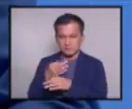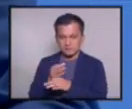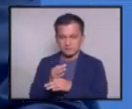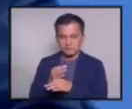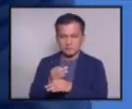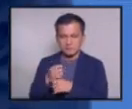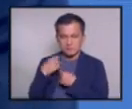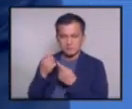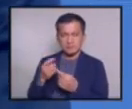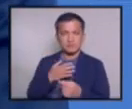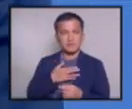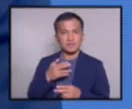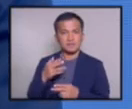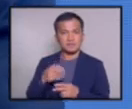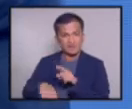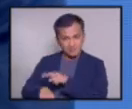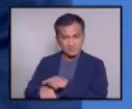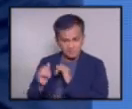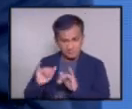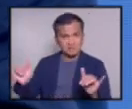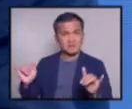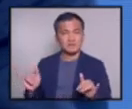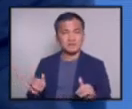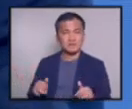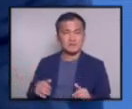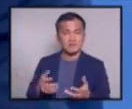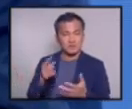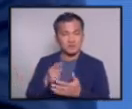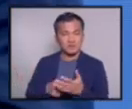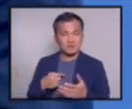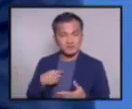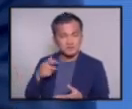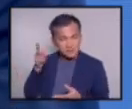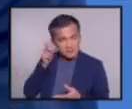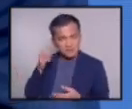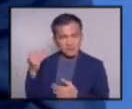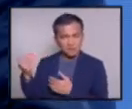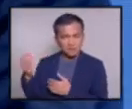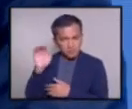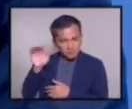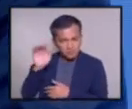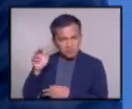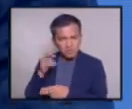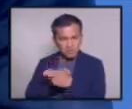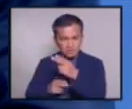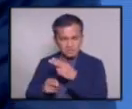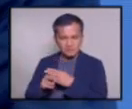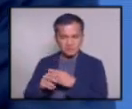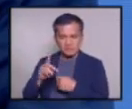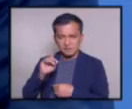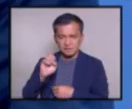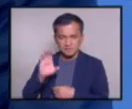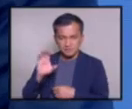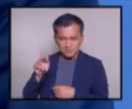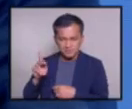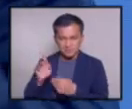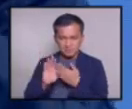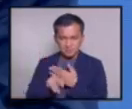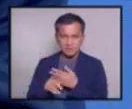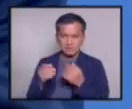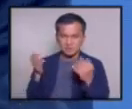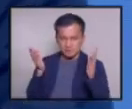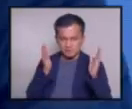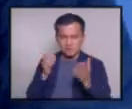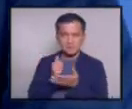my time, eh nandiyan pa. So what I hear is the call na all hands on deck, balik ka sa servisyo